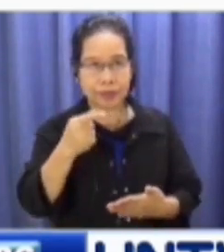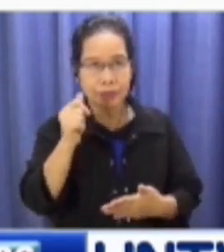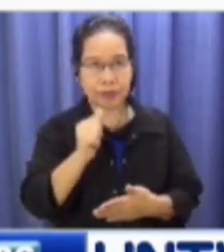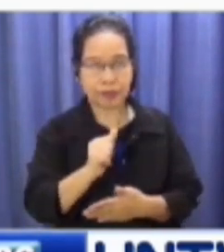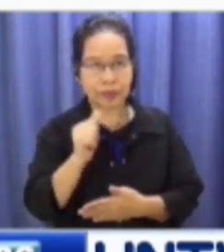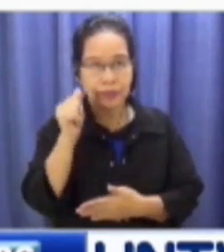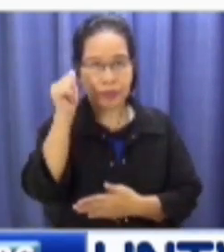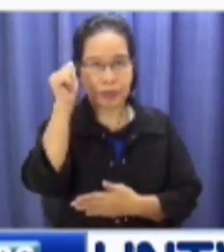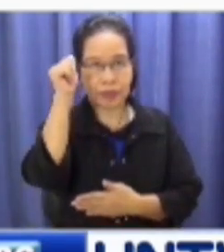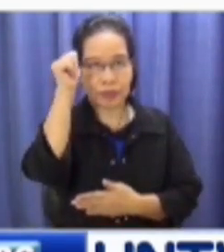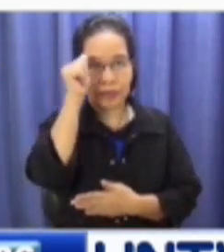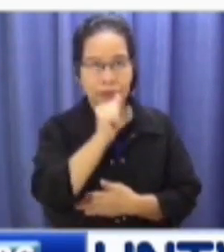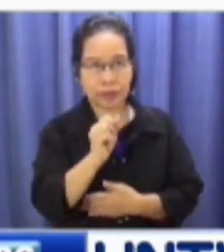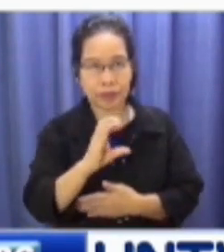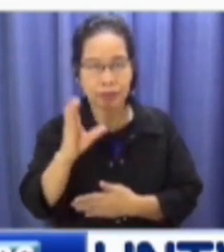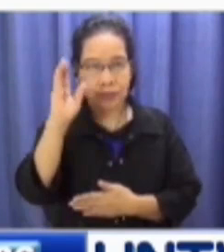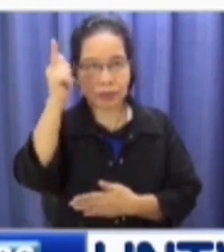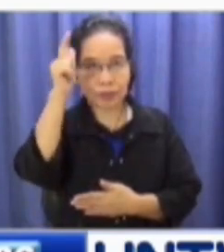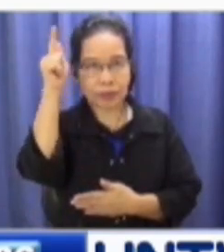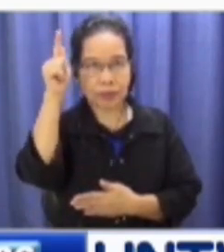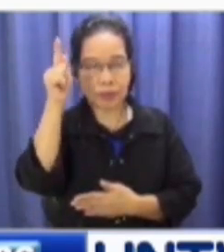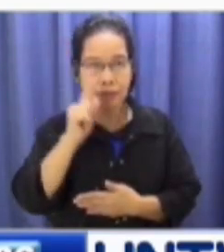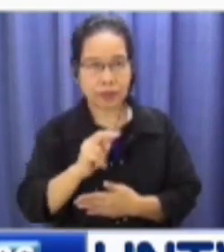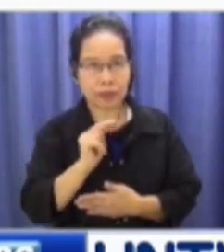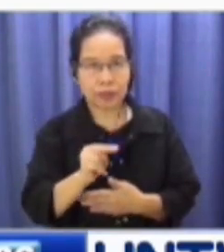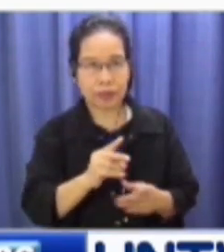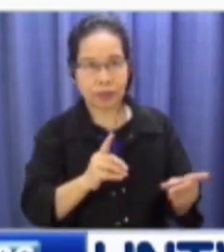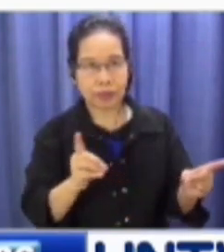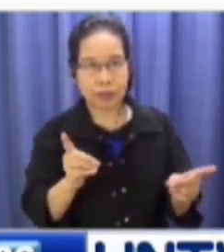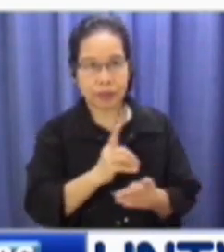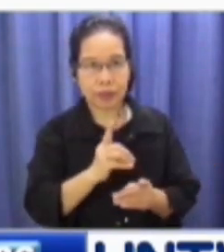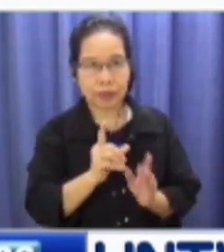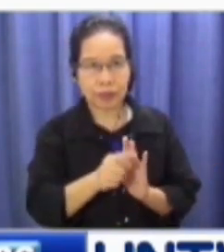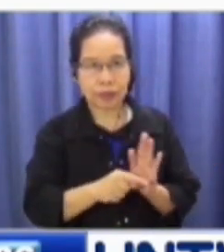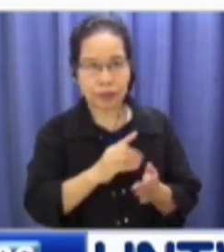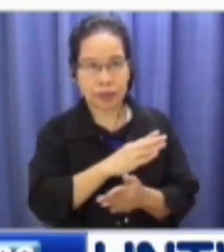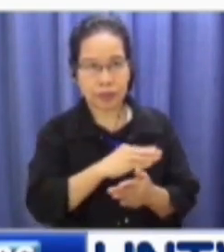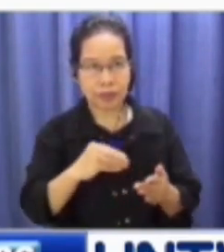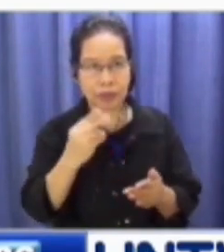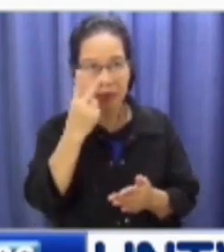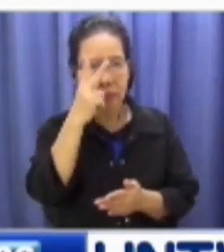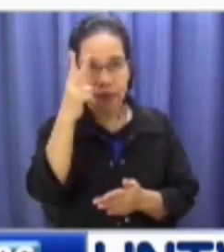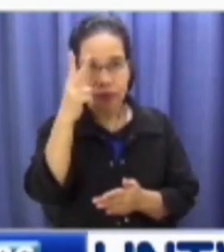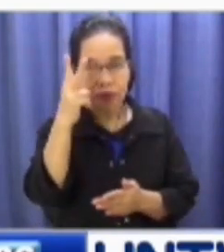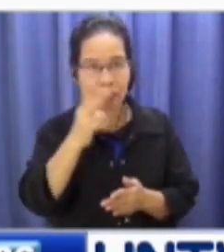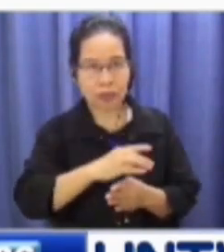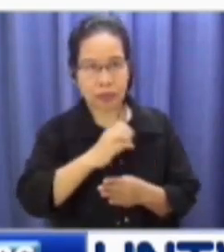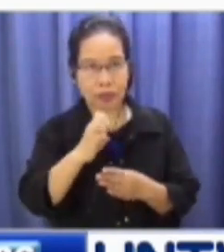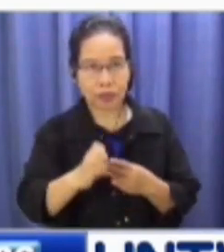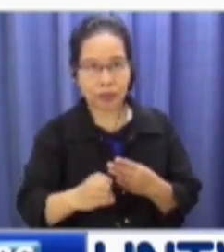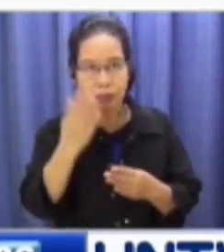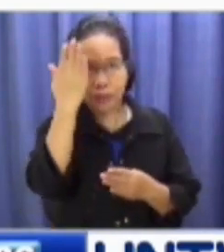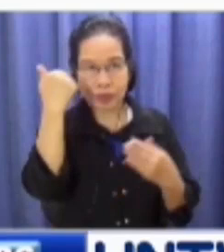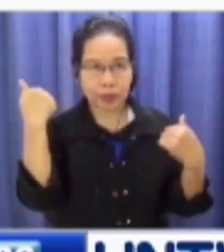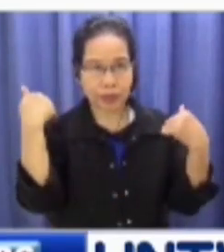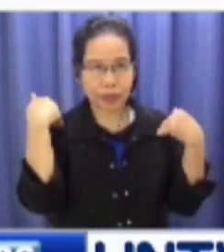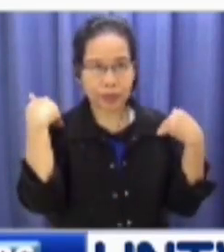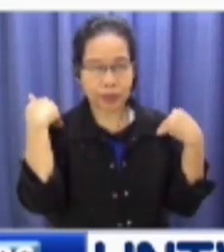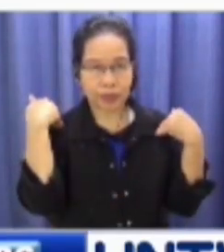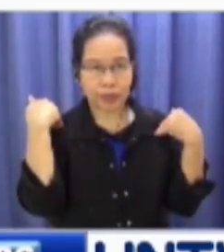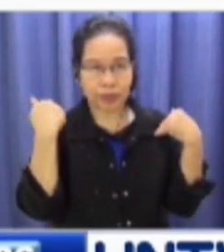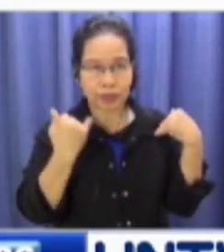na they will double time on the information drive. Kasi tuwing ko, ito yung naging punot dulo kung bakit nagkaroon ng outrage. At